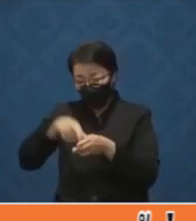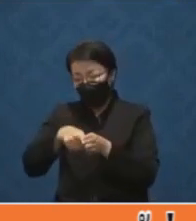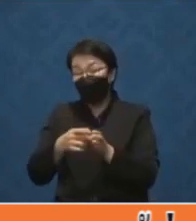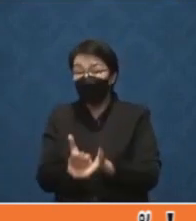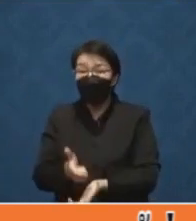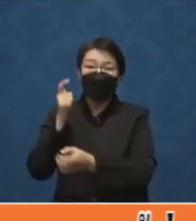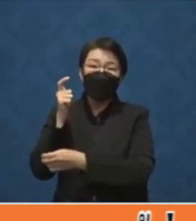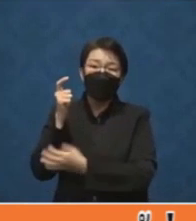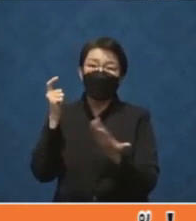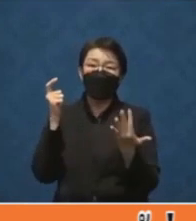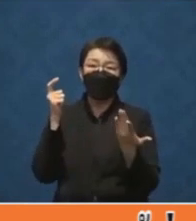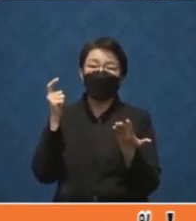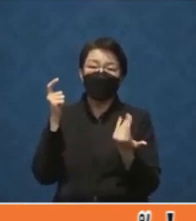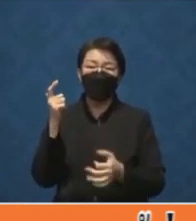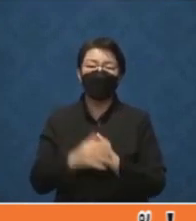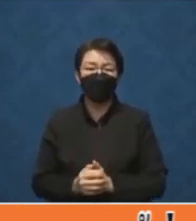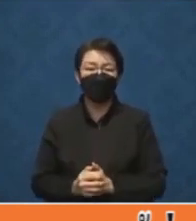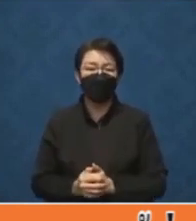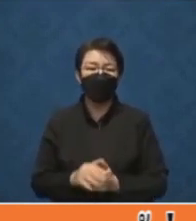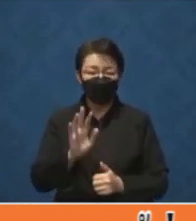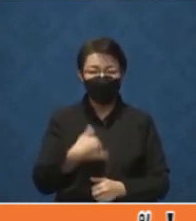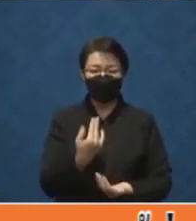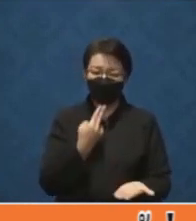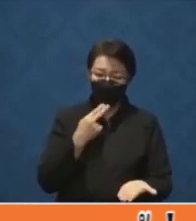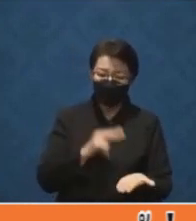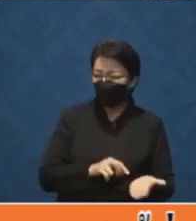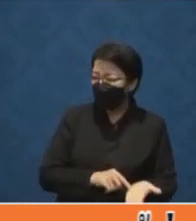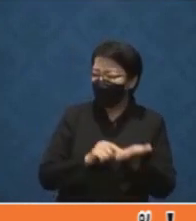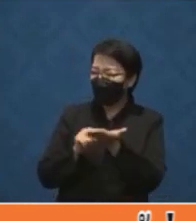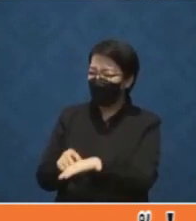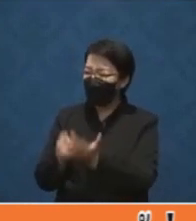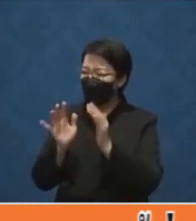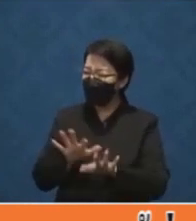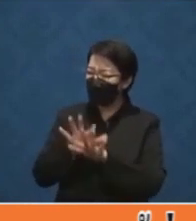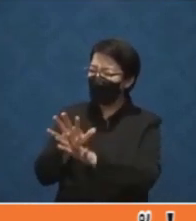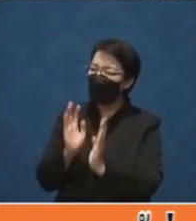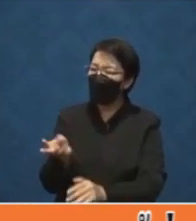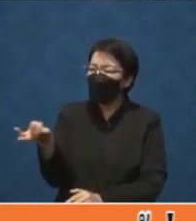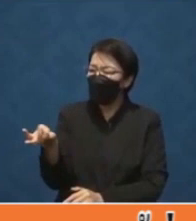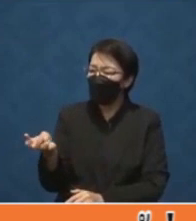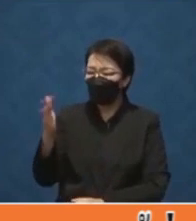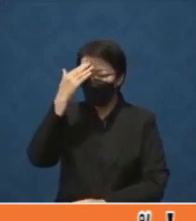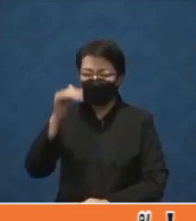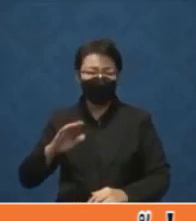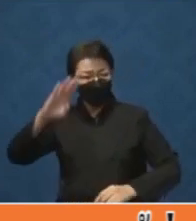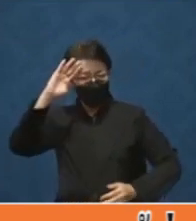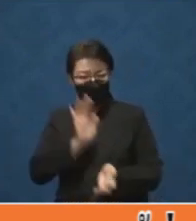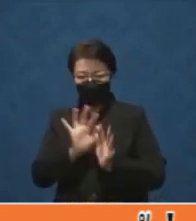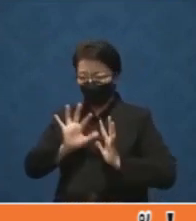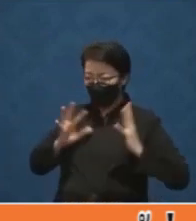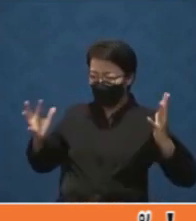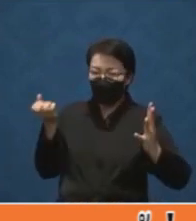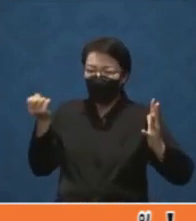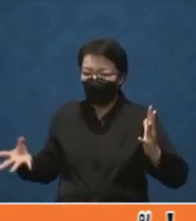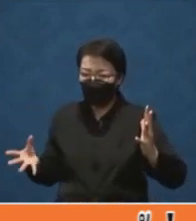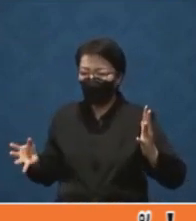ว่าบางกรณีไปยื่นจดหมายกันไม่กี่คนตำรวจที่ไปคุมยังเยอะกว่าแล้วเขาก็เ